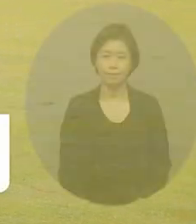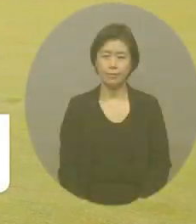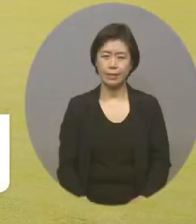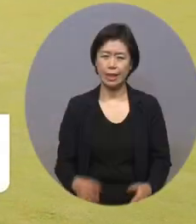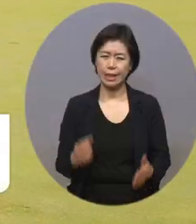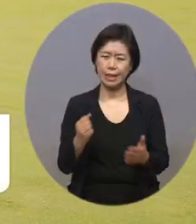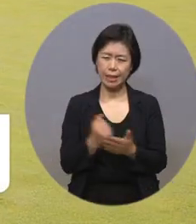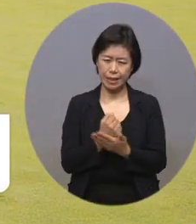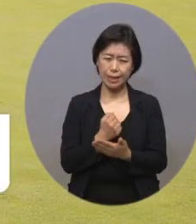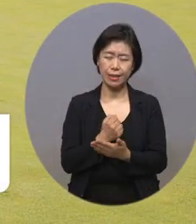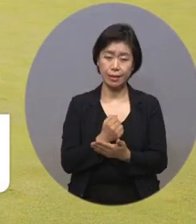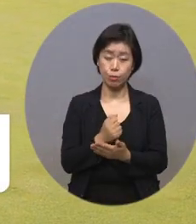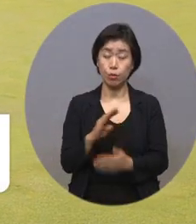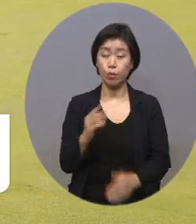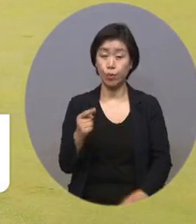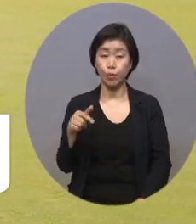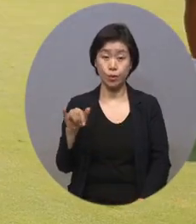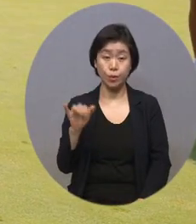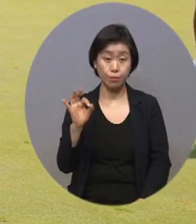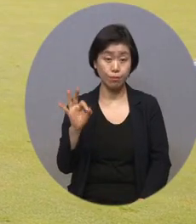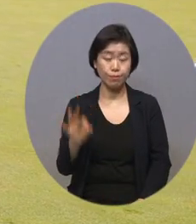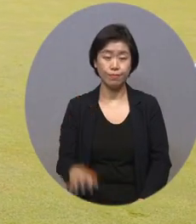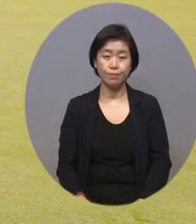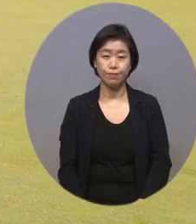오케이. 오케이.